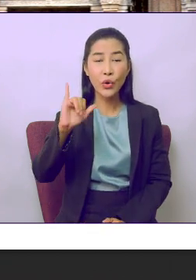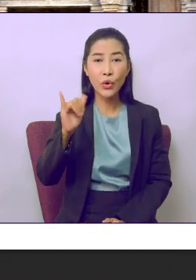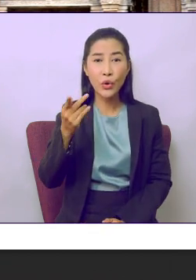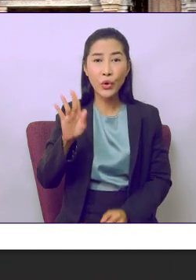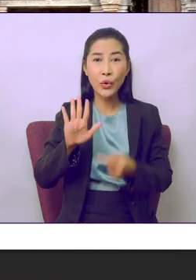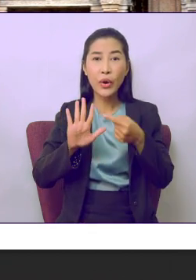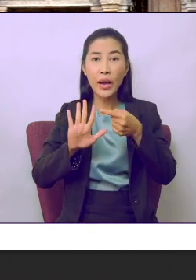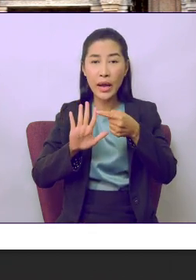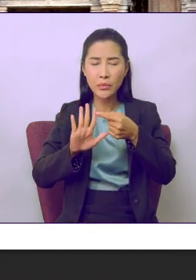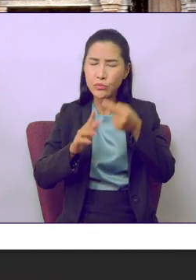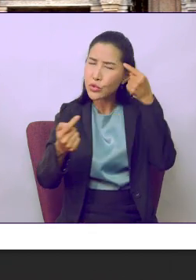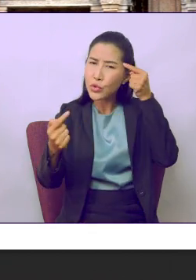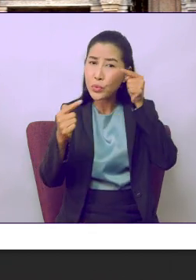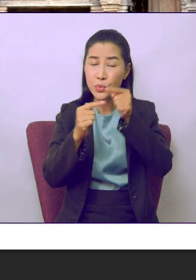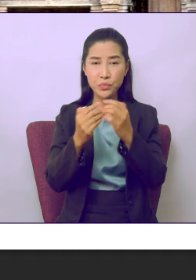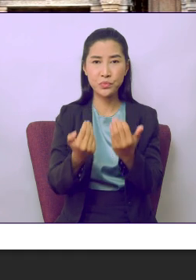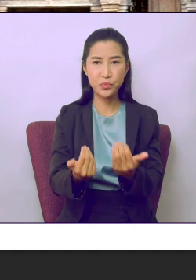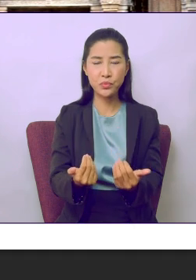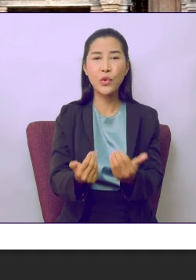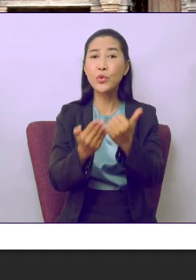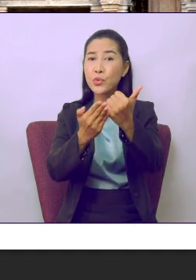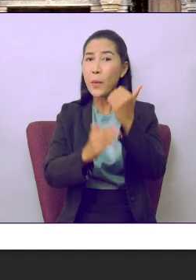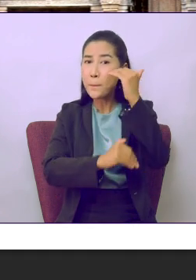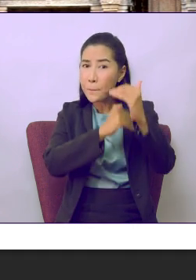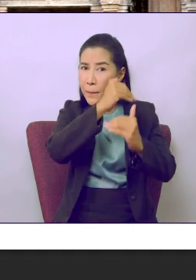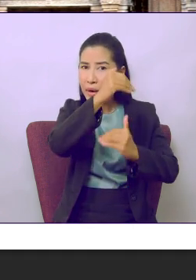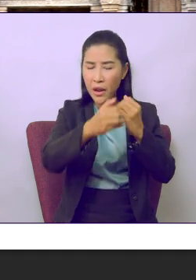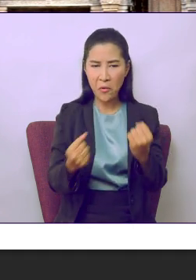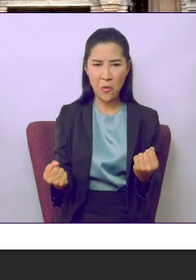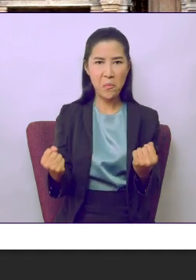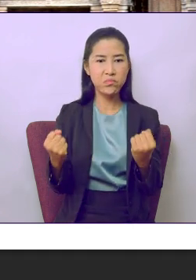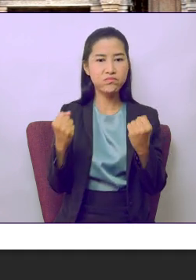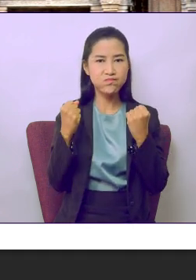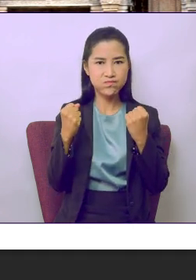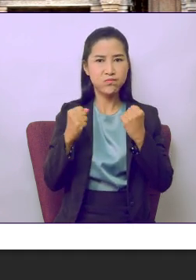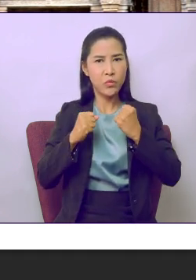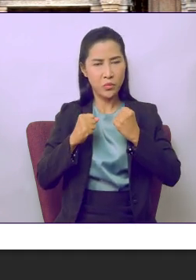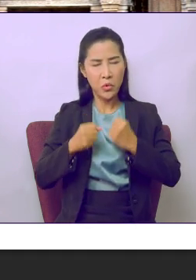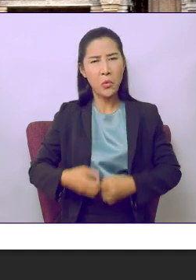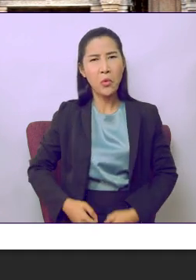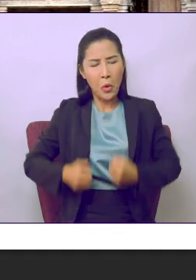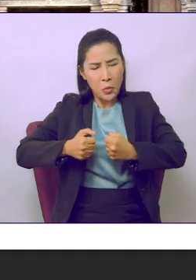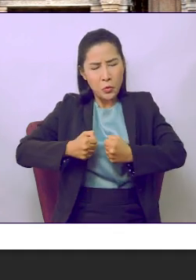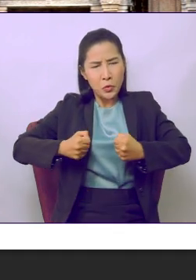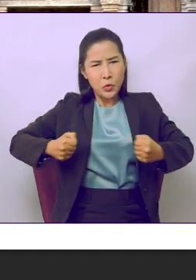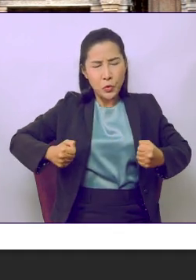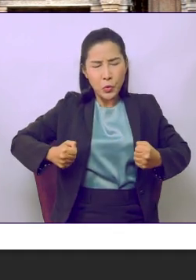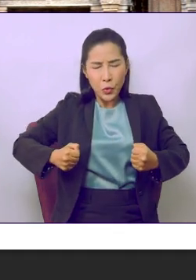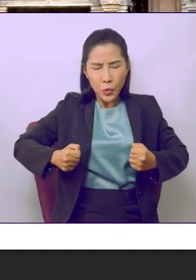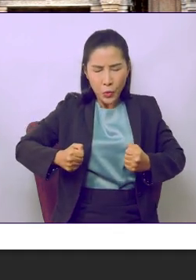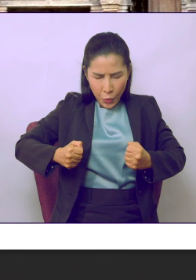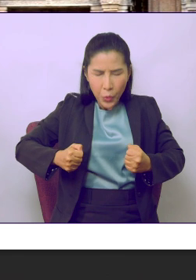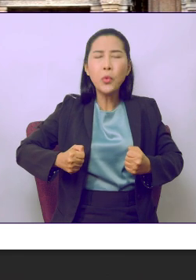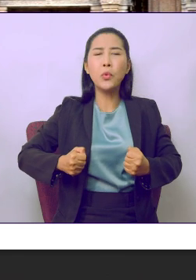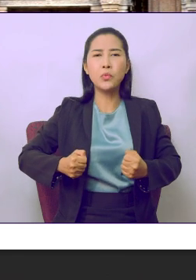เพื่อในในปัจจุบันเนาะในปัจจุบันนะครับก็เพื่อพัฒนาความแข็งแรงนะครับความยืดหยุ่นสมาธินะครับแล้วก็สามารถควบ